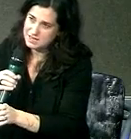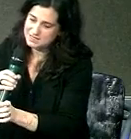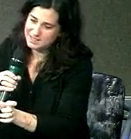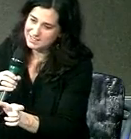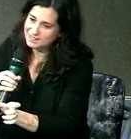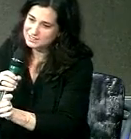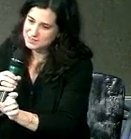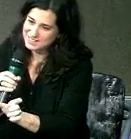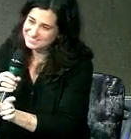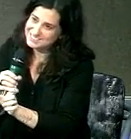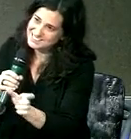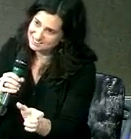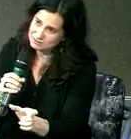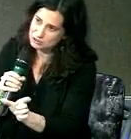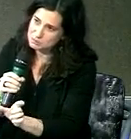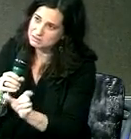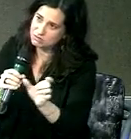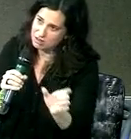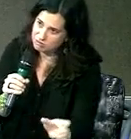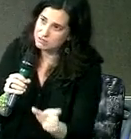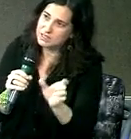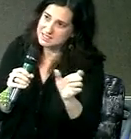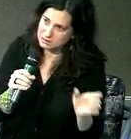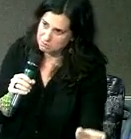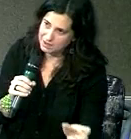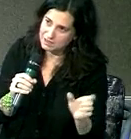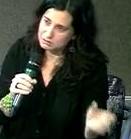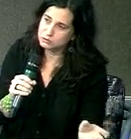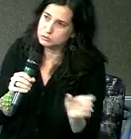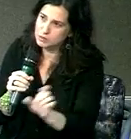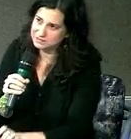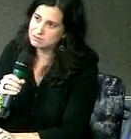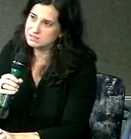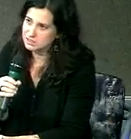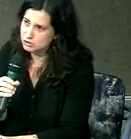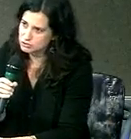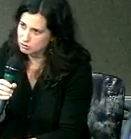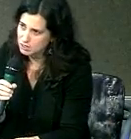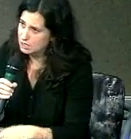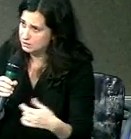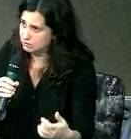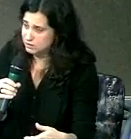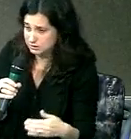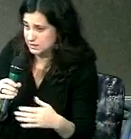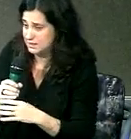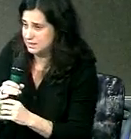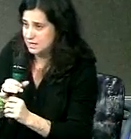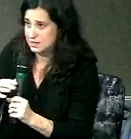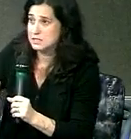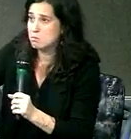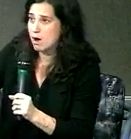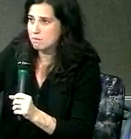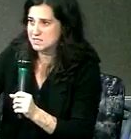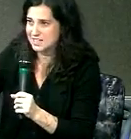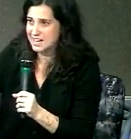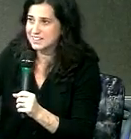enfants, ça garde cet lien justement de faire vivre cet père inconnu à travers une addiction. Un enfant qui